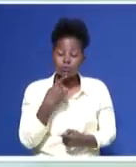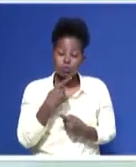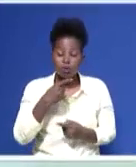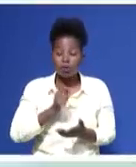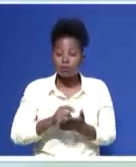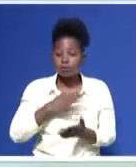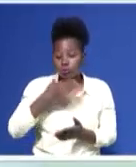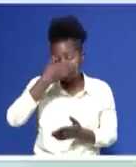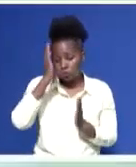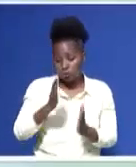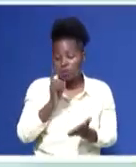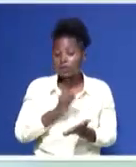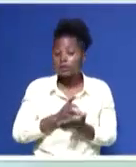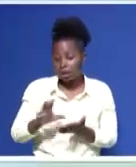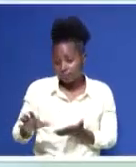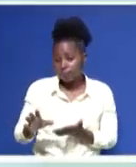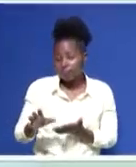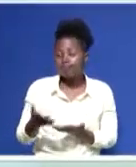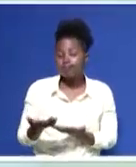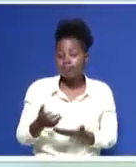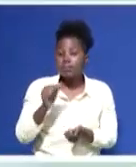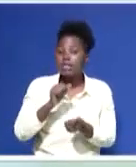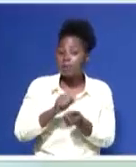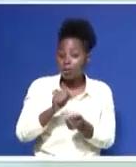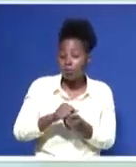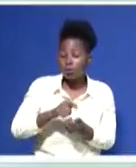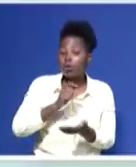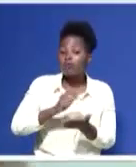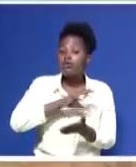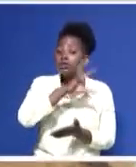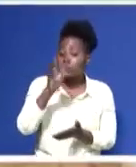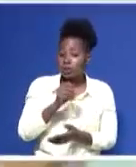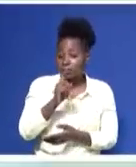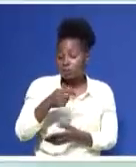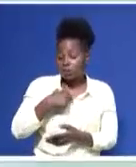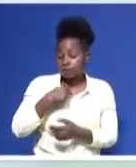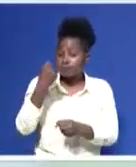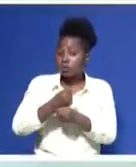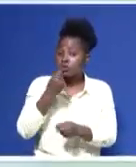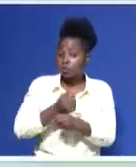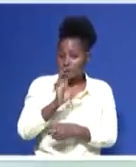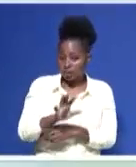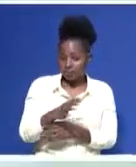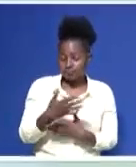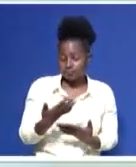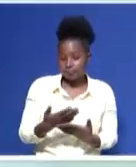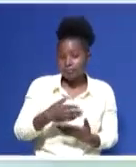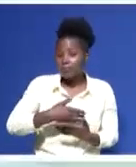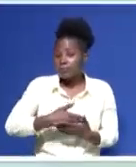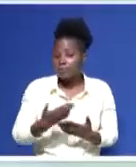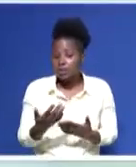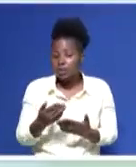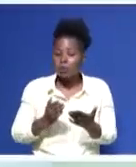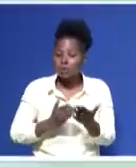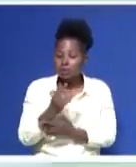Kikuu cha Dar es Salaam ni maswala ya wanafunzi wote ambayo ndio tunaoshughulika nayo. Kwa hiyo bila kwenda katika moja